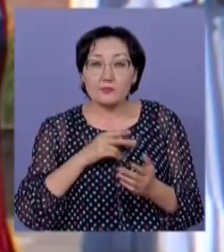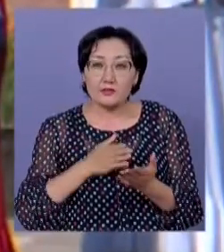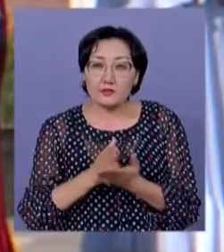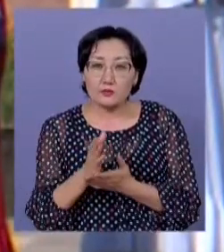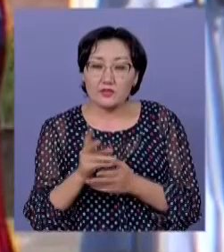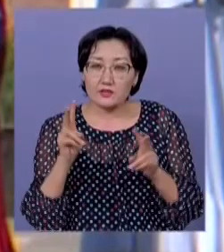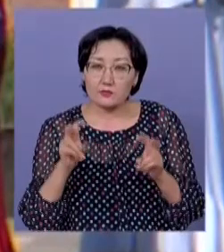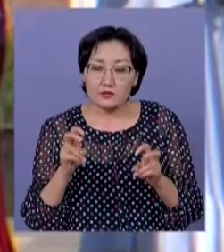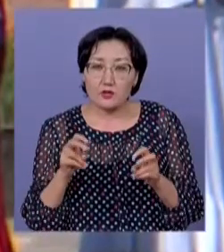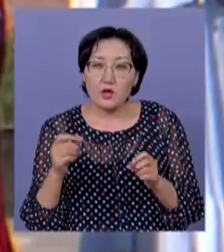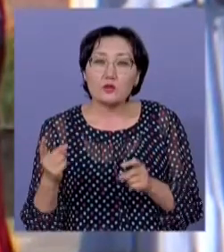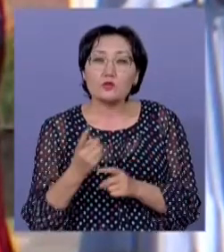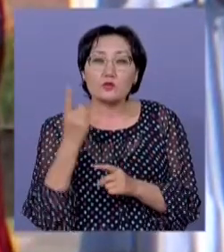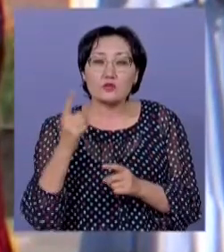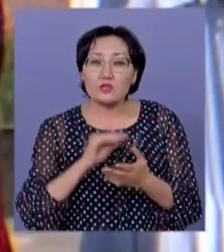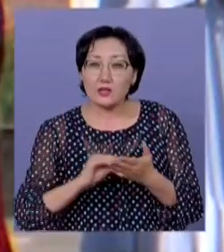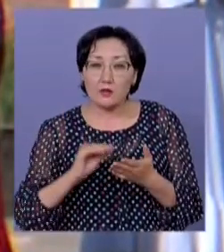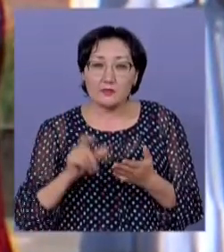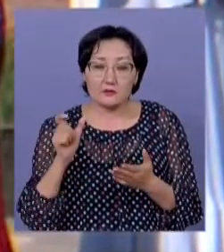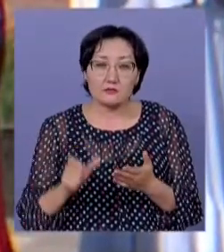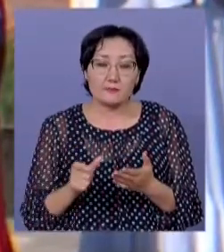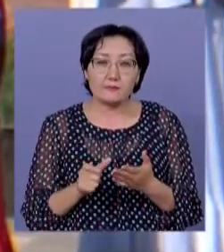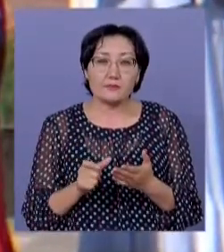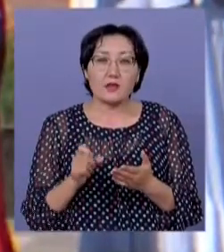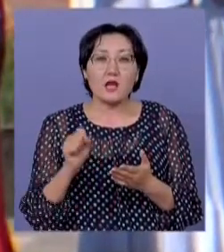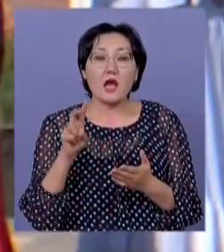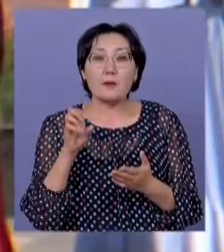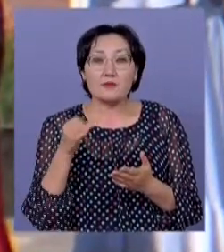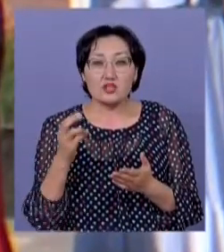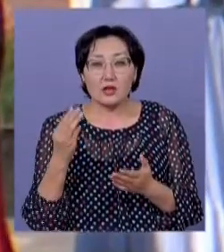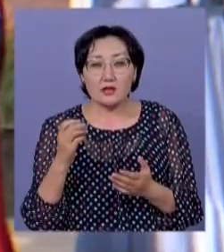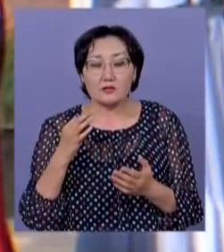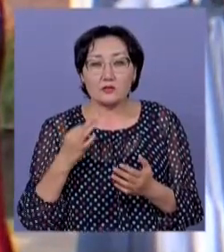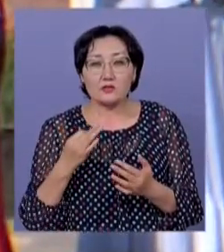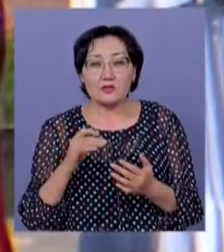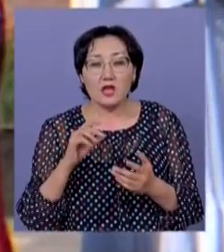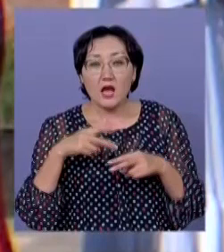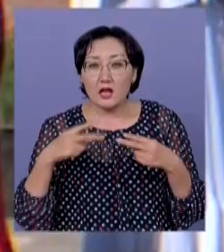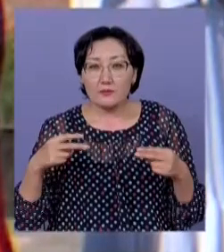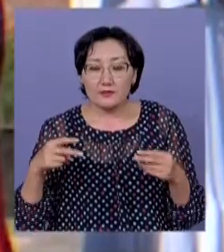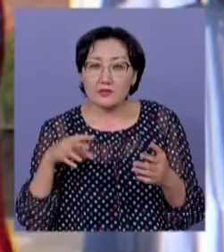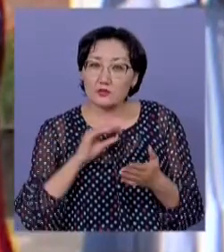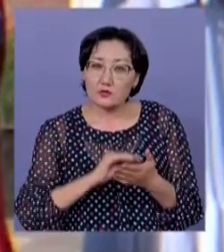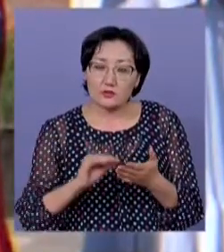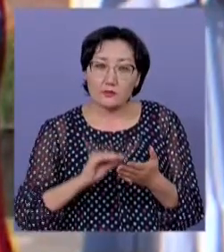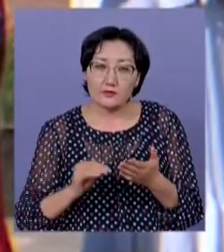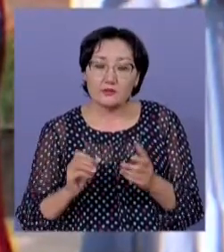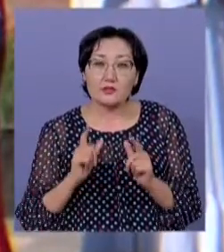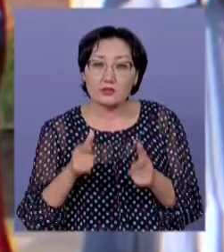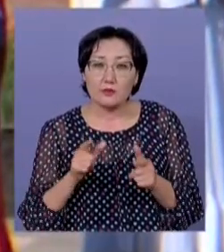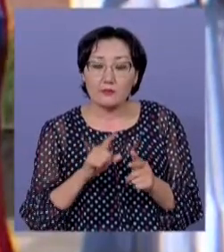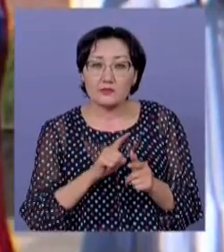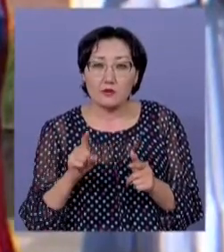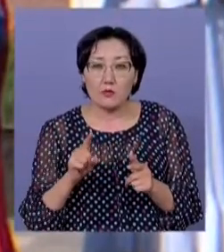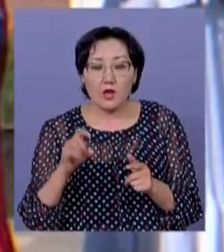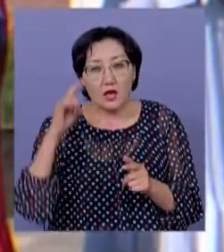атағына ие болған тұңғыш қаламгер. Әбіш ағамыз әдебиет әлеміне келгеннен бастап, ұлттық